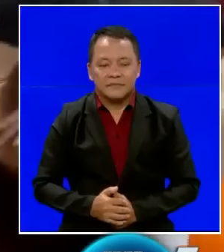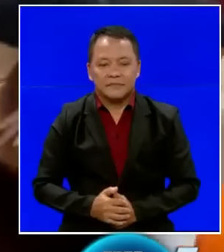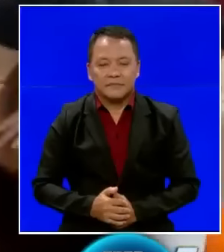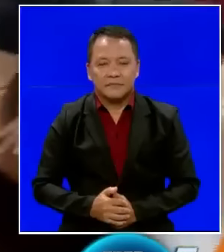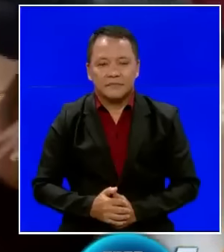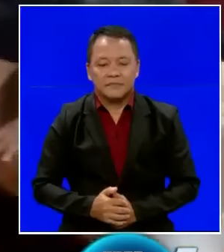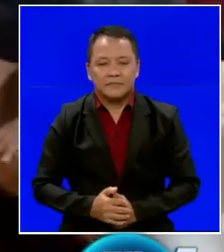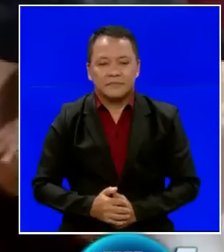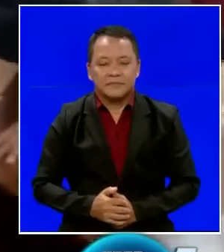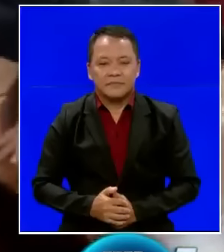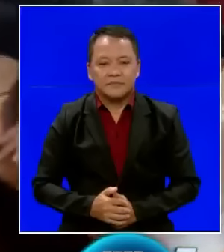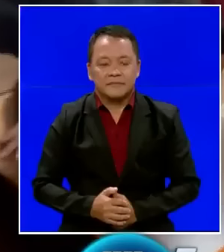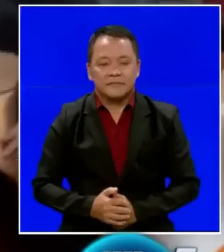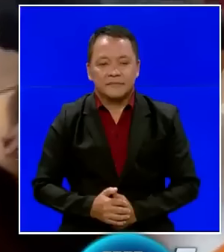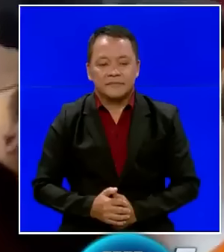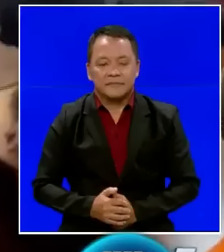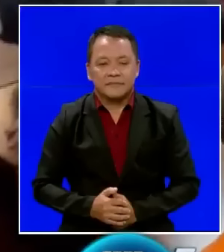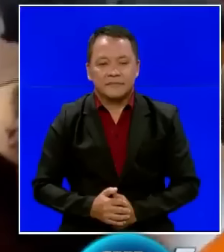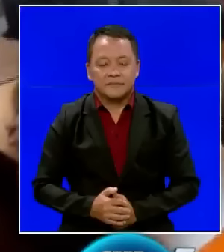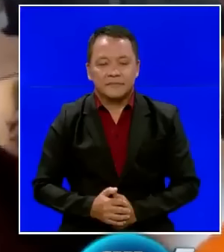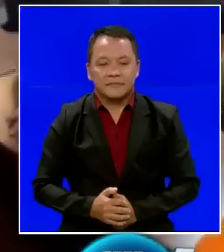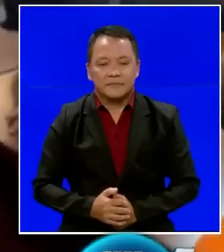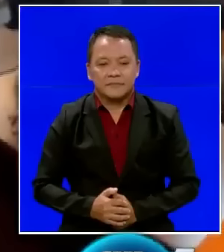ก็ผมได้ก็ป กติแน่แน ่